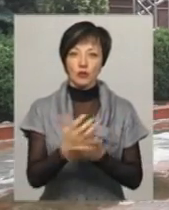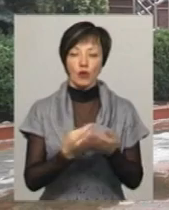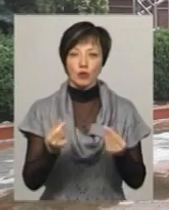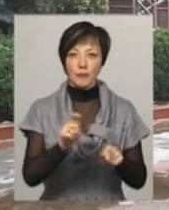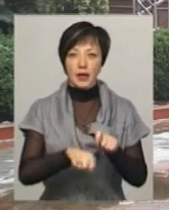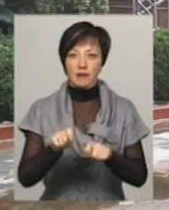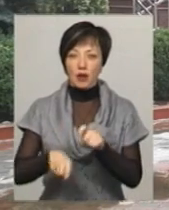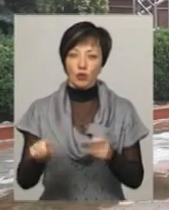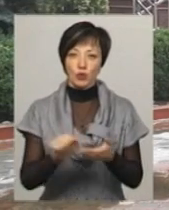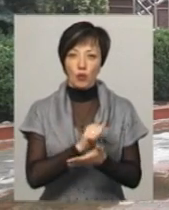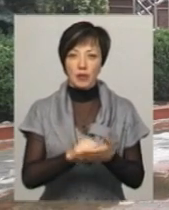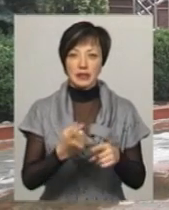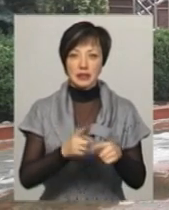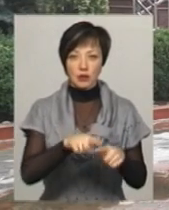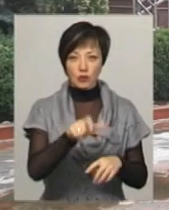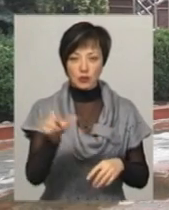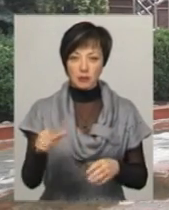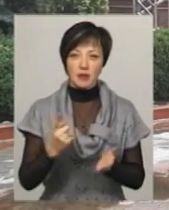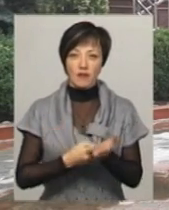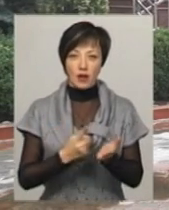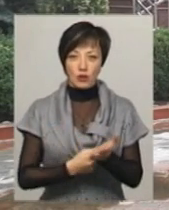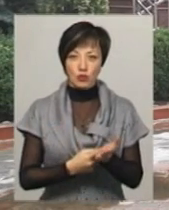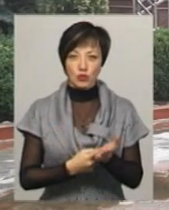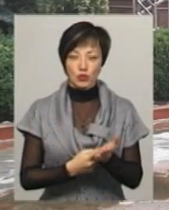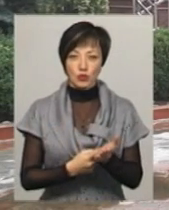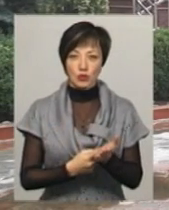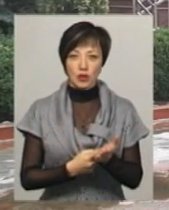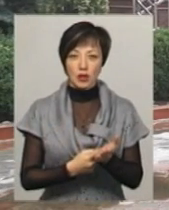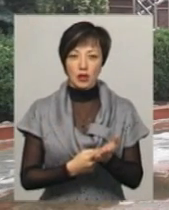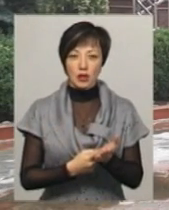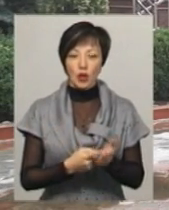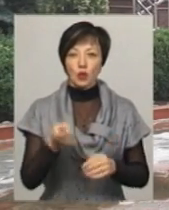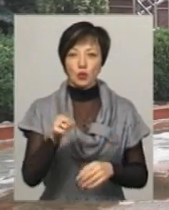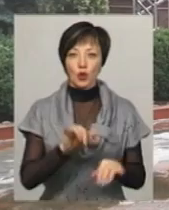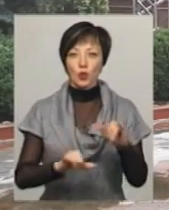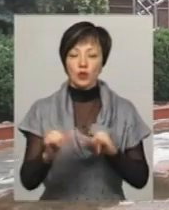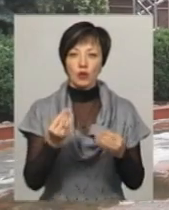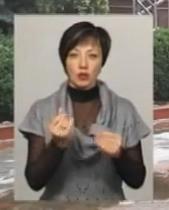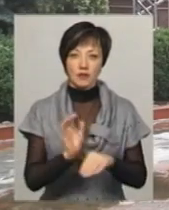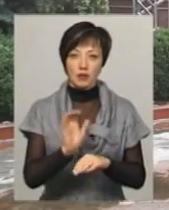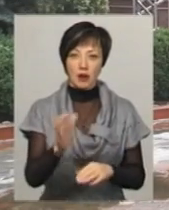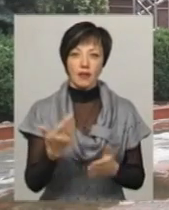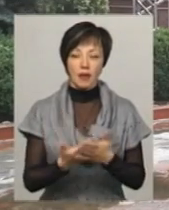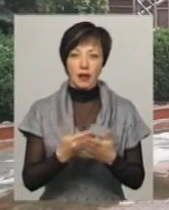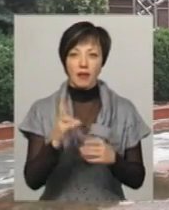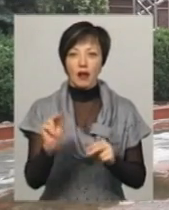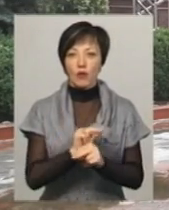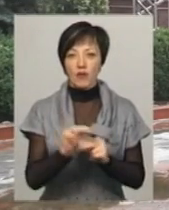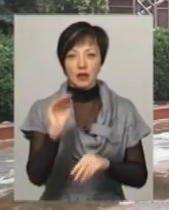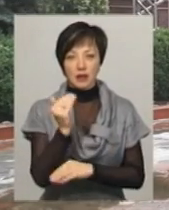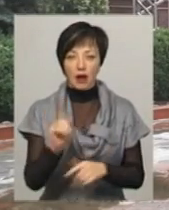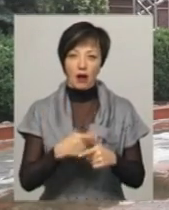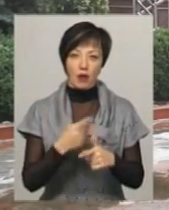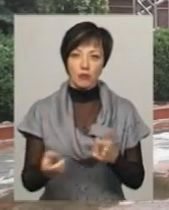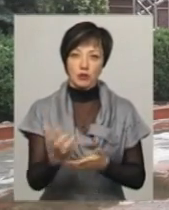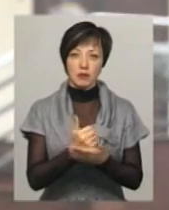перевіряють документи цих осіб, а також документи, які підтверджують туди, куди вони хочуть ці кошти відправити. Наприклад, на лікування дитини або збір